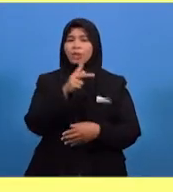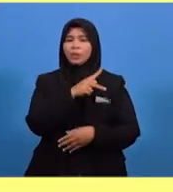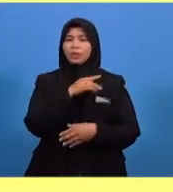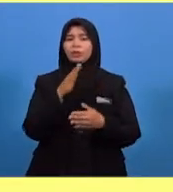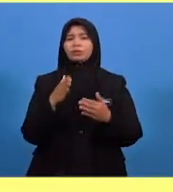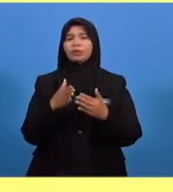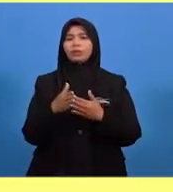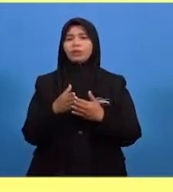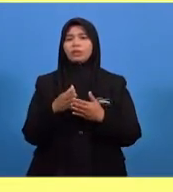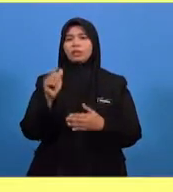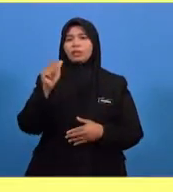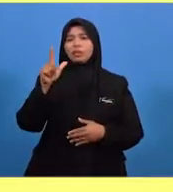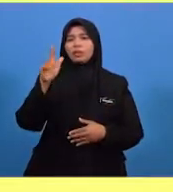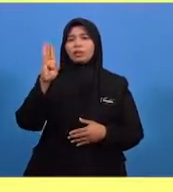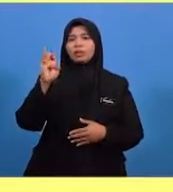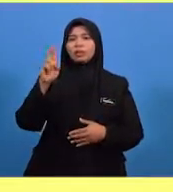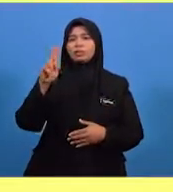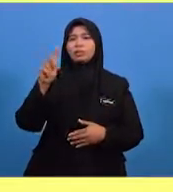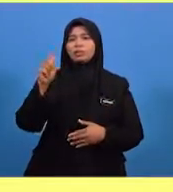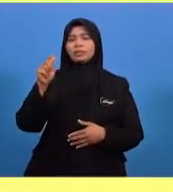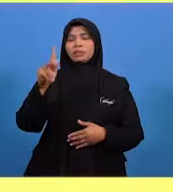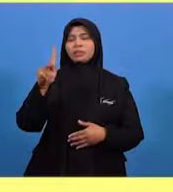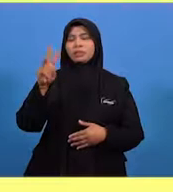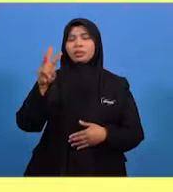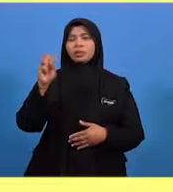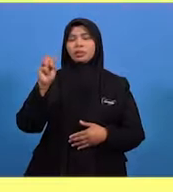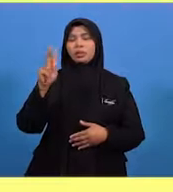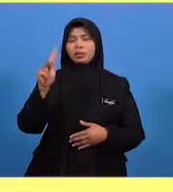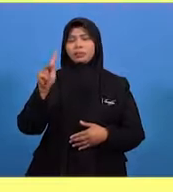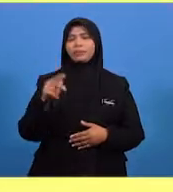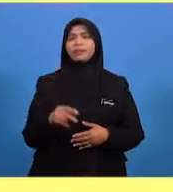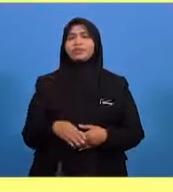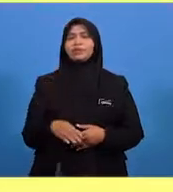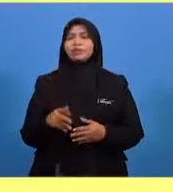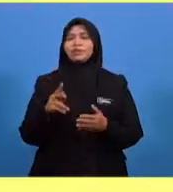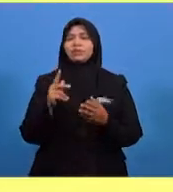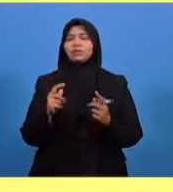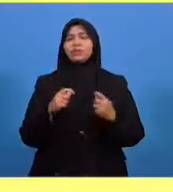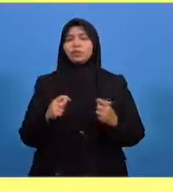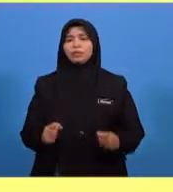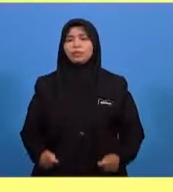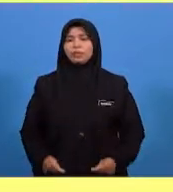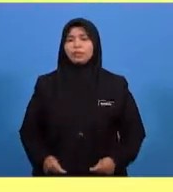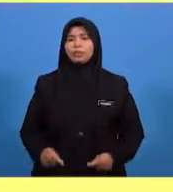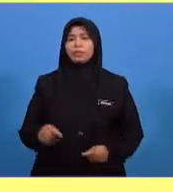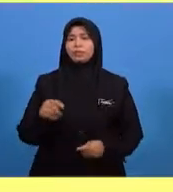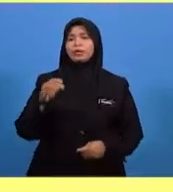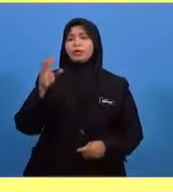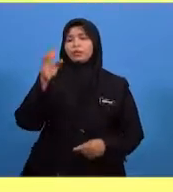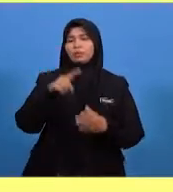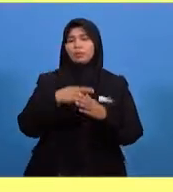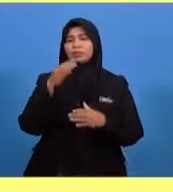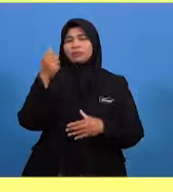oleh e-book telah ditubuhkan pada bulan Oktober 1943